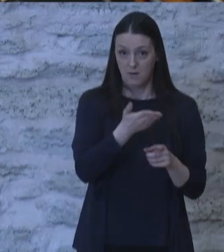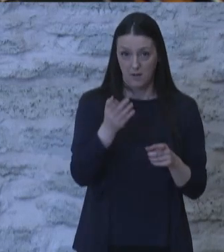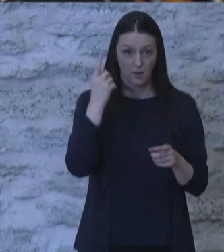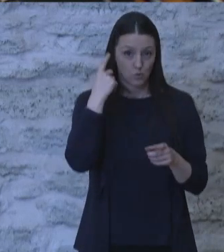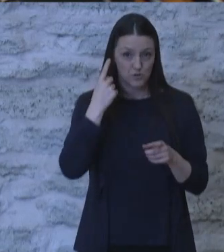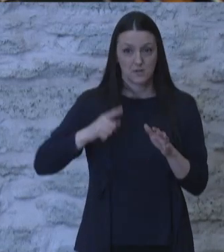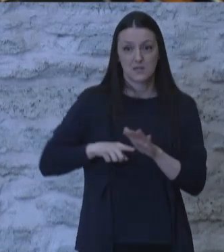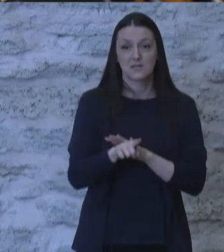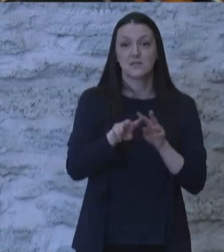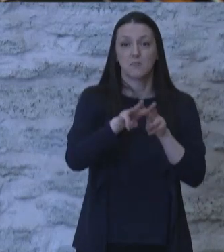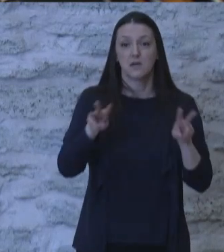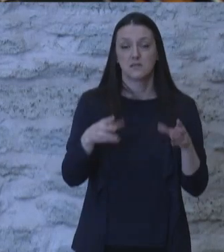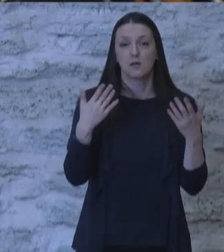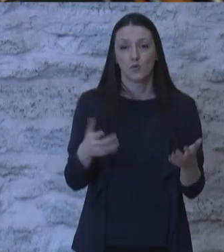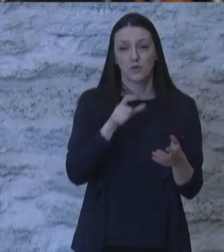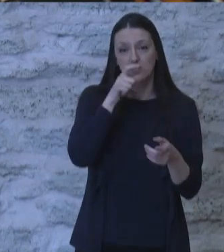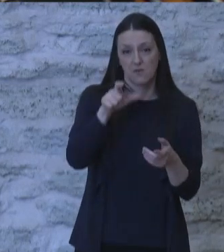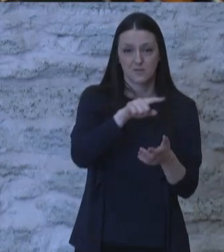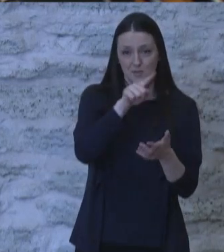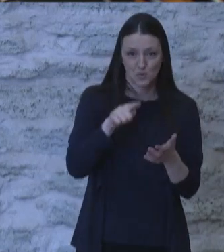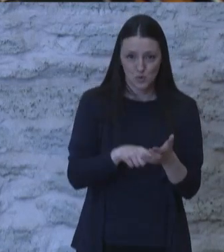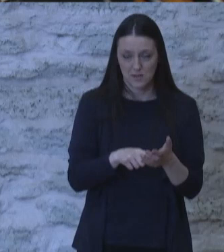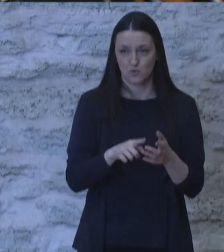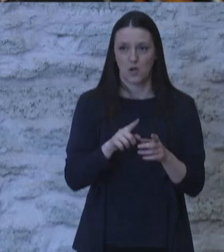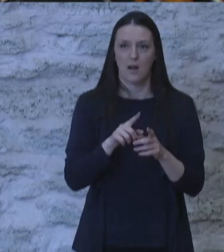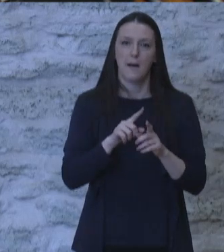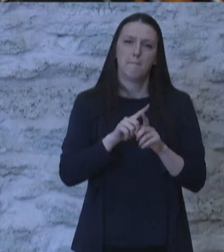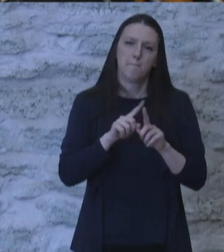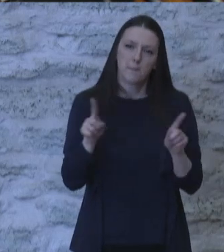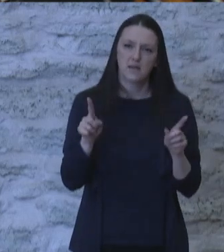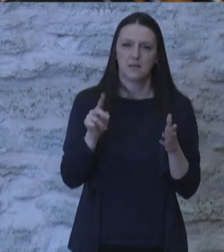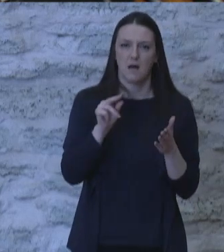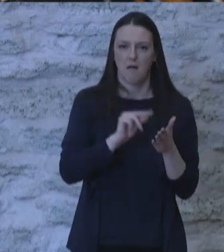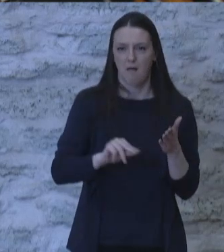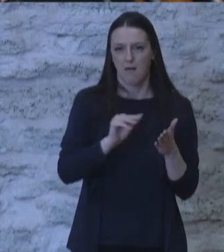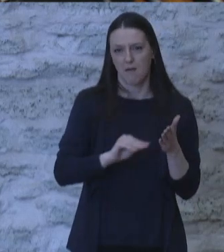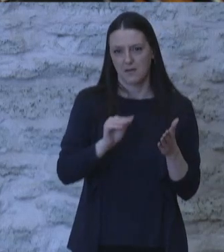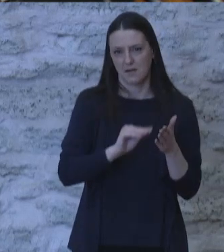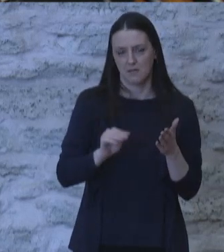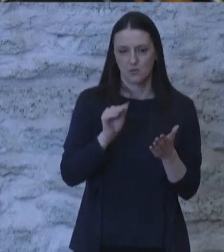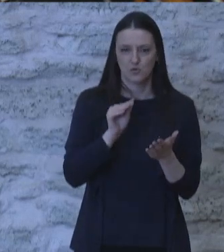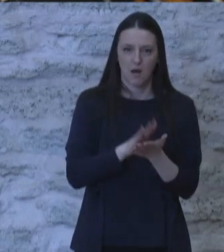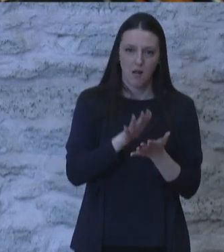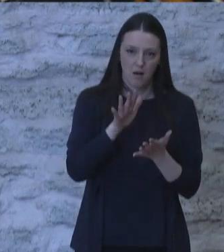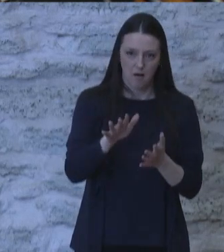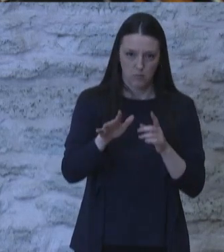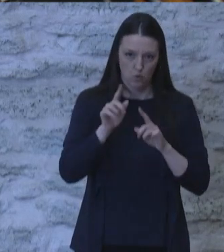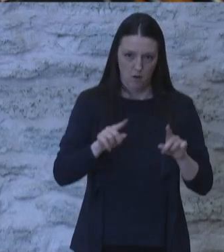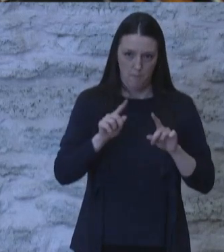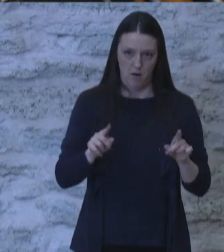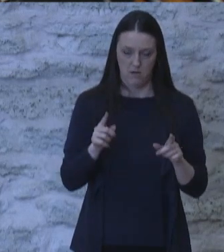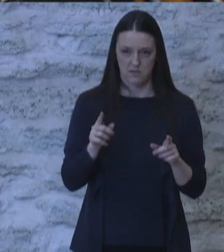küsimusele, mitte ajakirjanduse laimukampaaniast reformerakonna kohta.